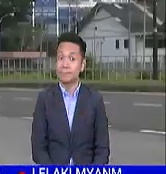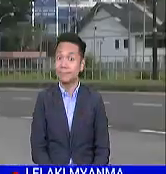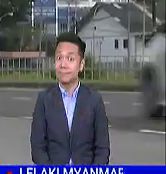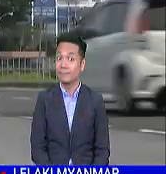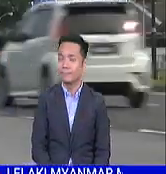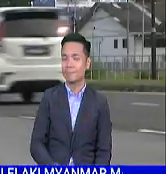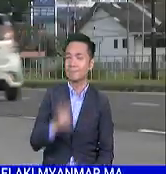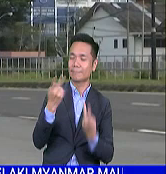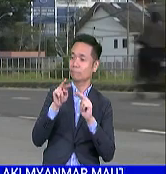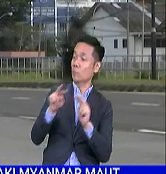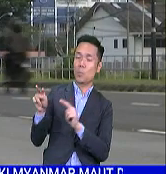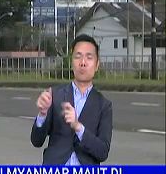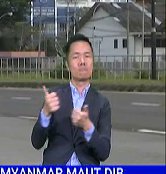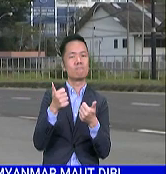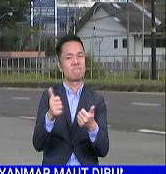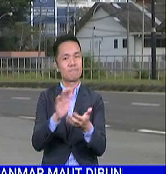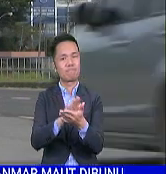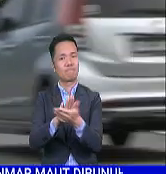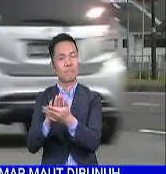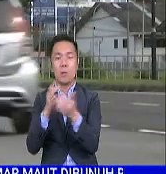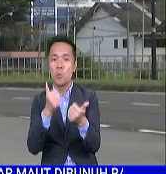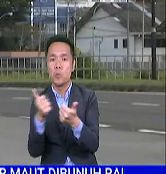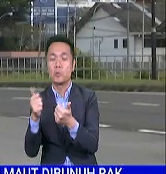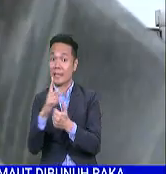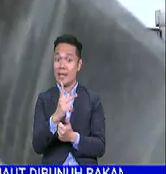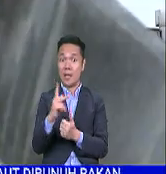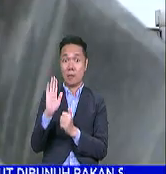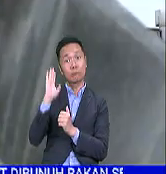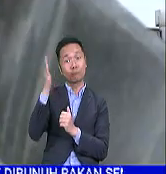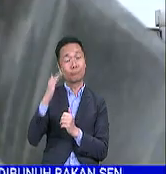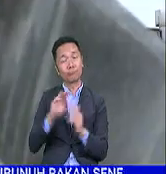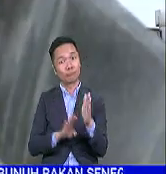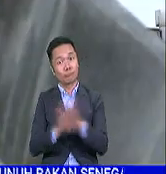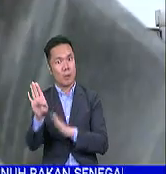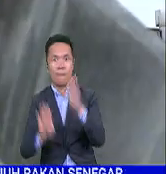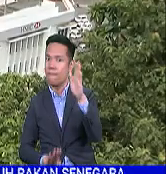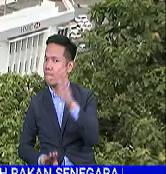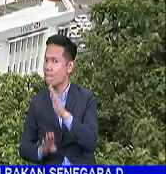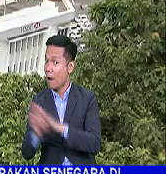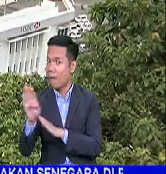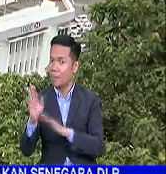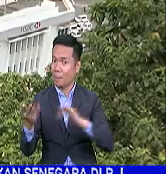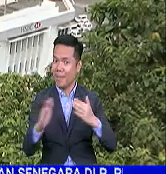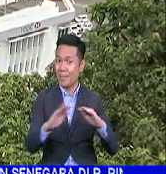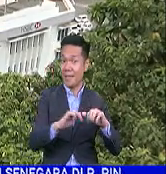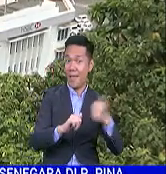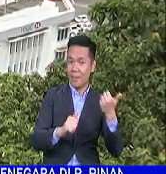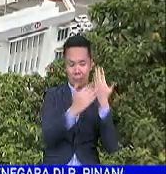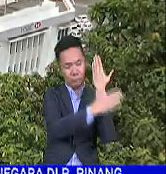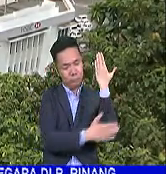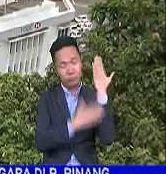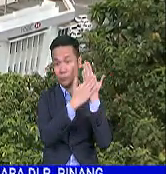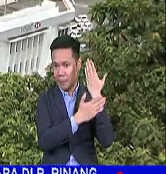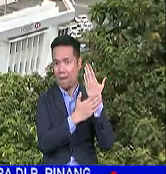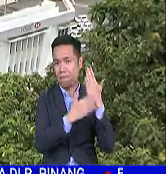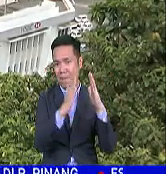M memuji perkembangan tersebut dan berharap Kota Kinabalu terus membangun dengan pesat setanding bandaraya lain di Malaysia.